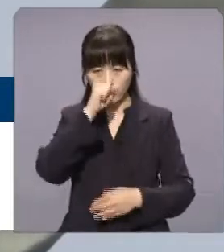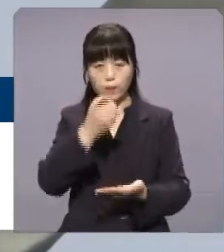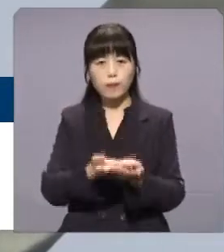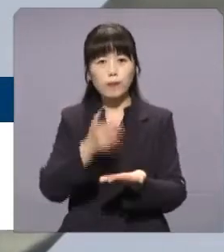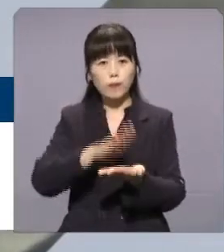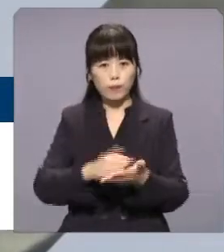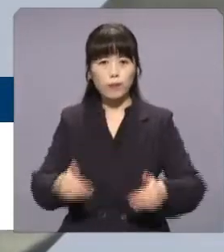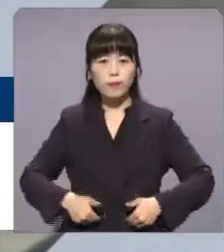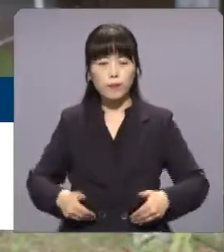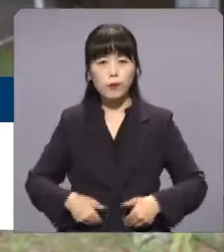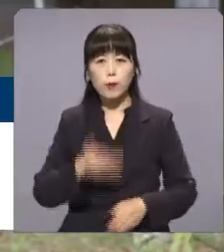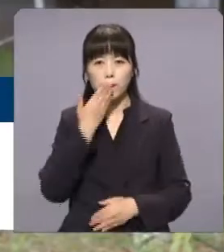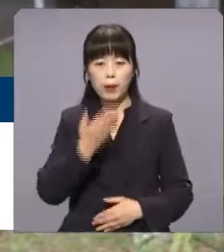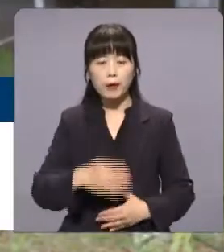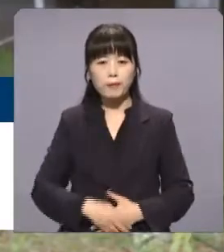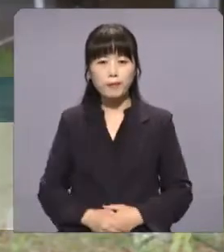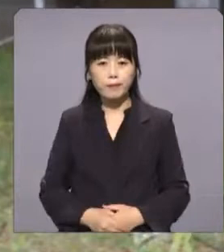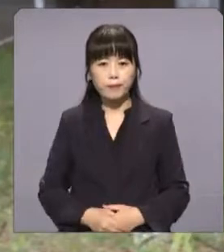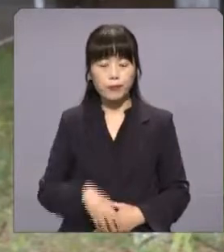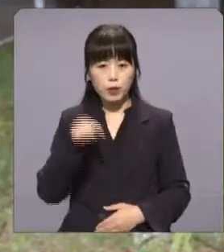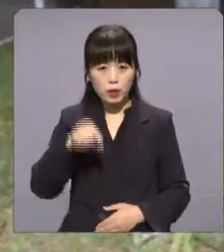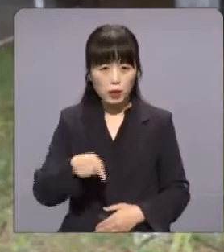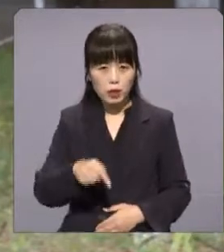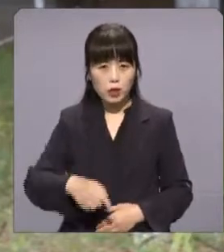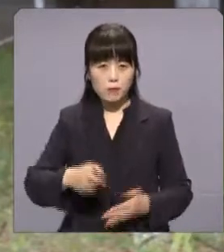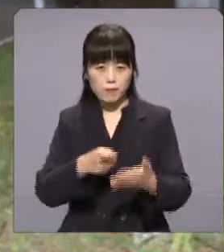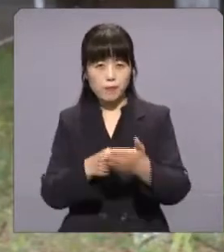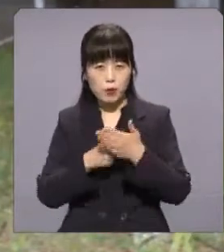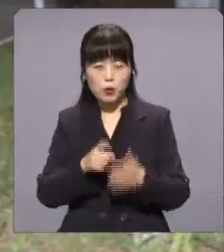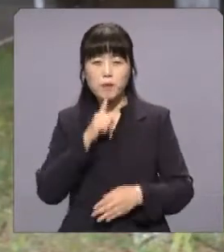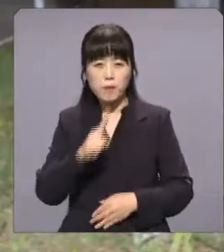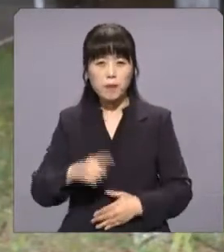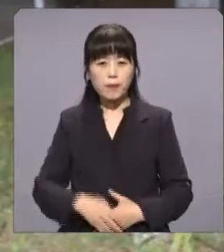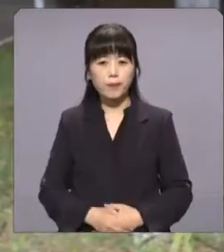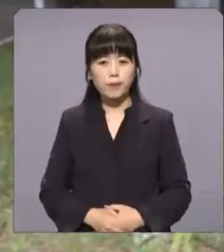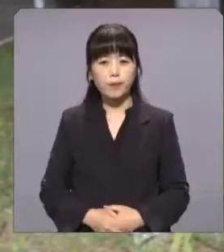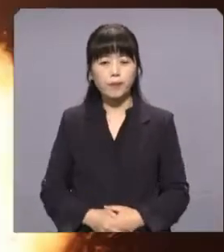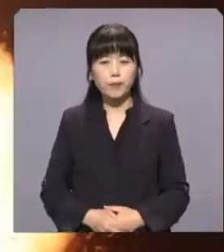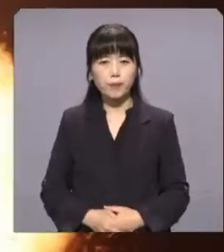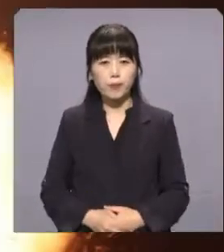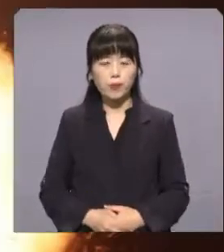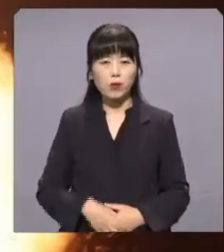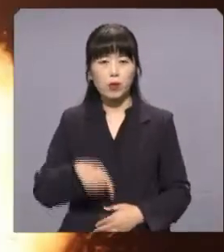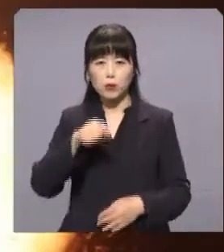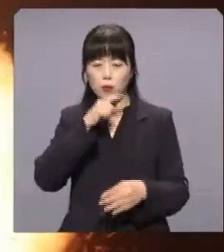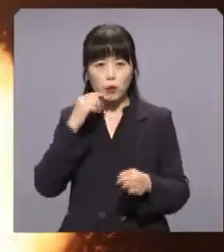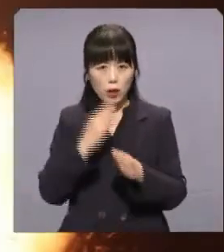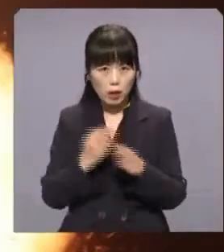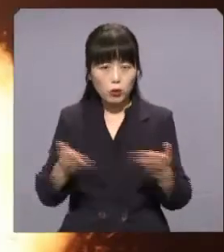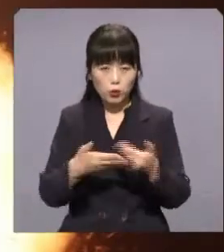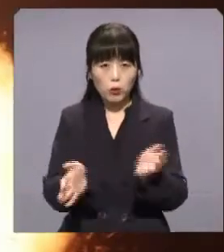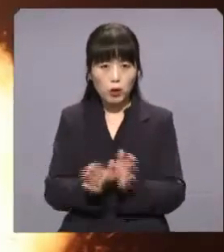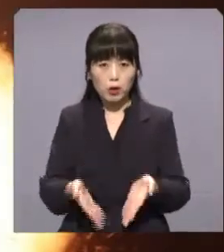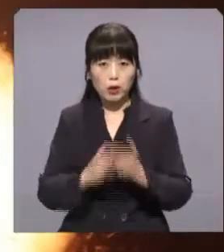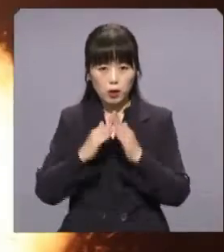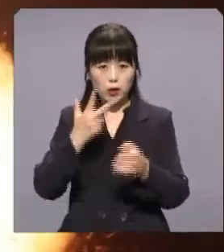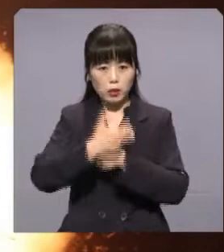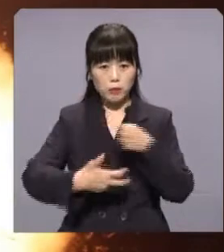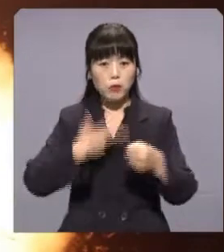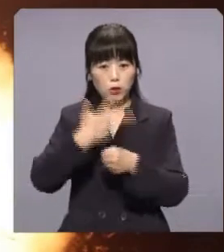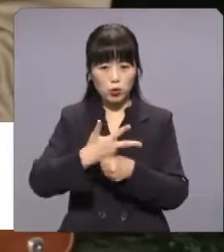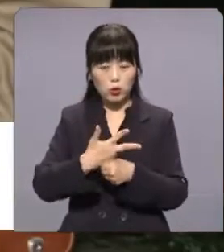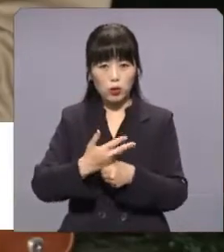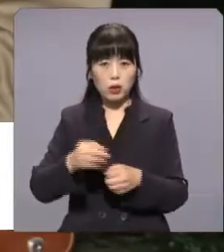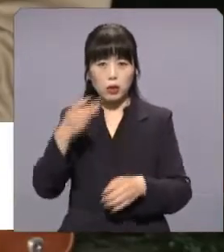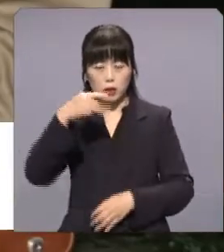획기적으로 개선할 수 있는 일을 거듭 일축한 것입니다 북한이 노동당 창건 77주년을